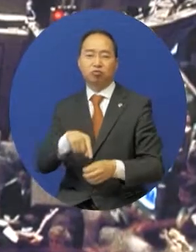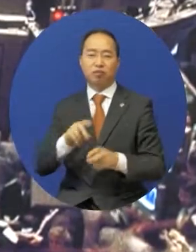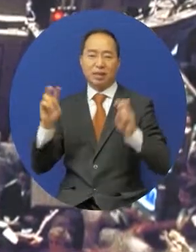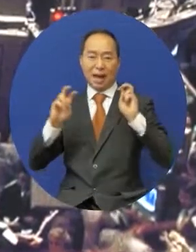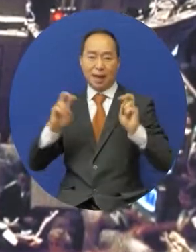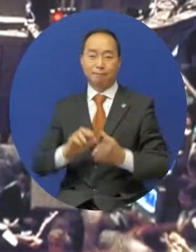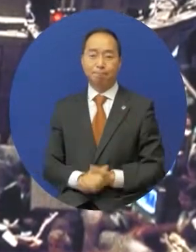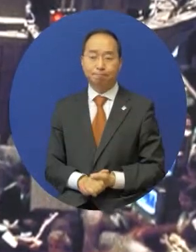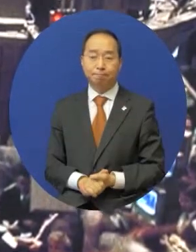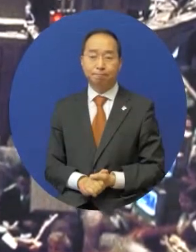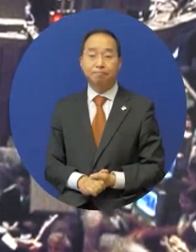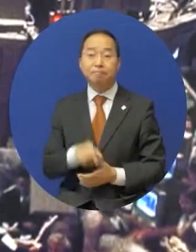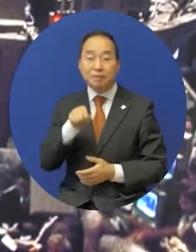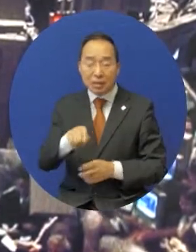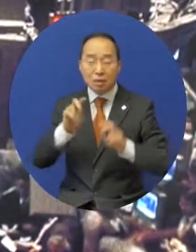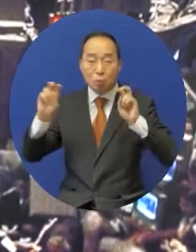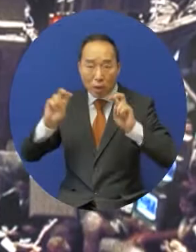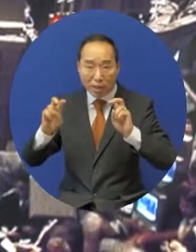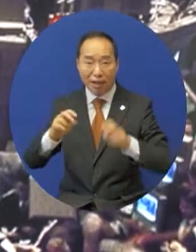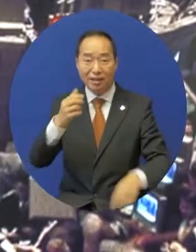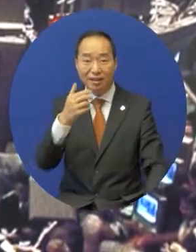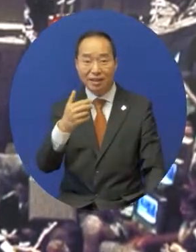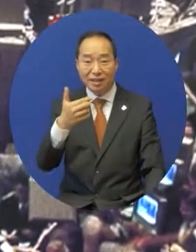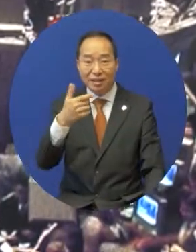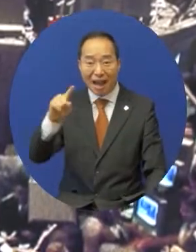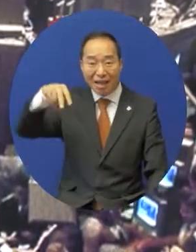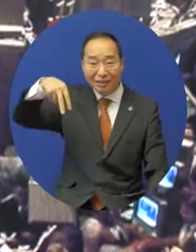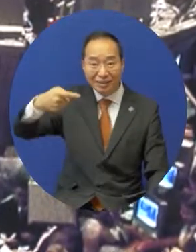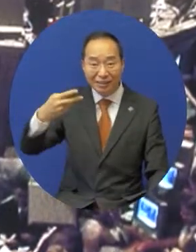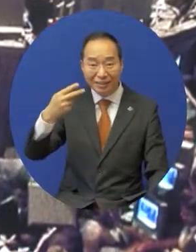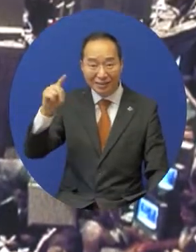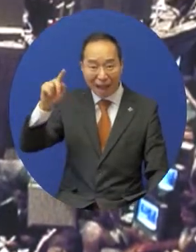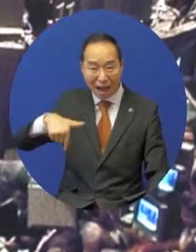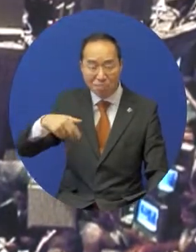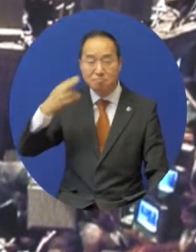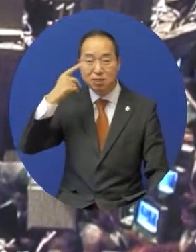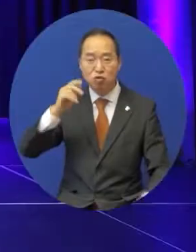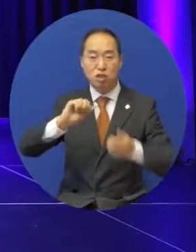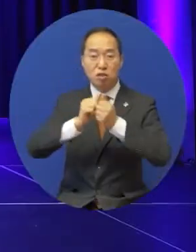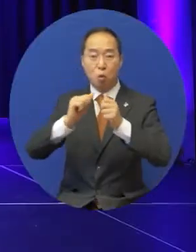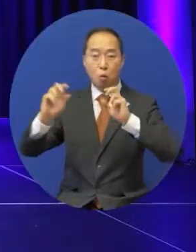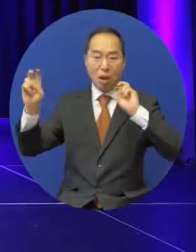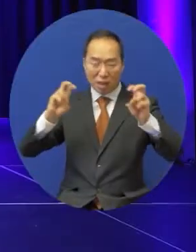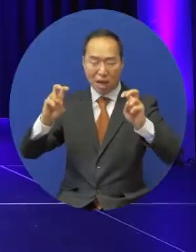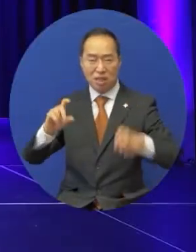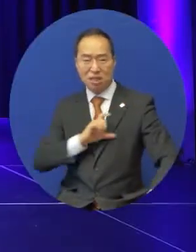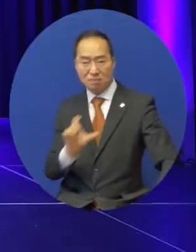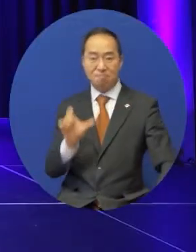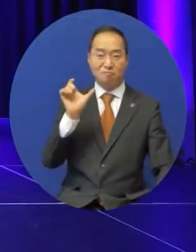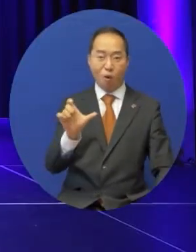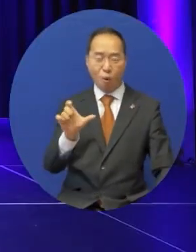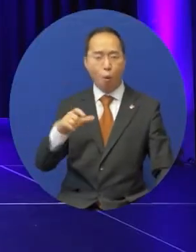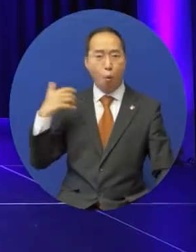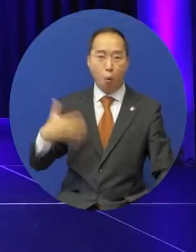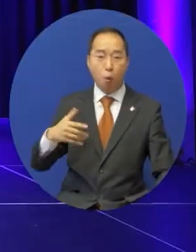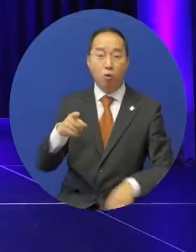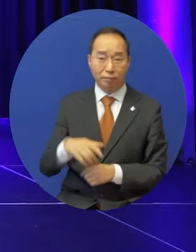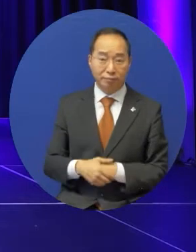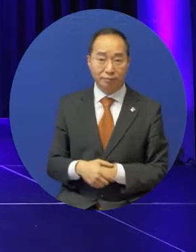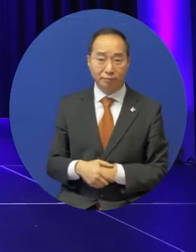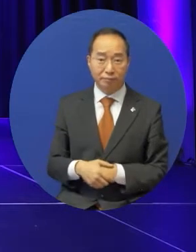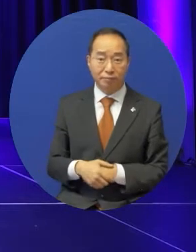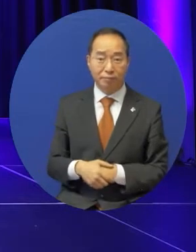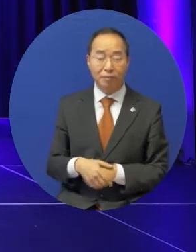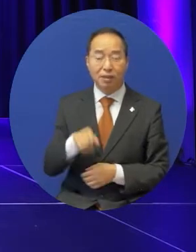돈 밸류에이션을 받고 나스닥에 상장하게 돼서 크게 화제가 됐었는데요. 이러한 그 비트코인과 같은